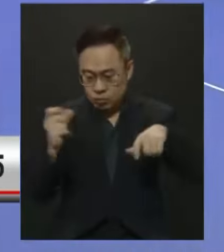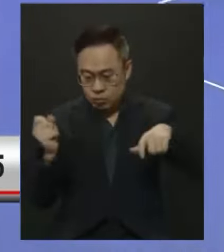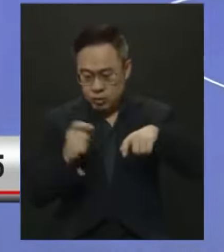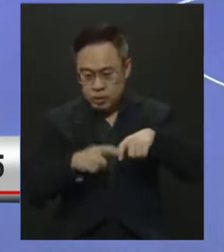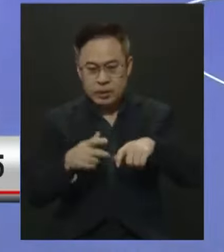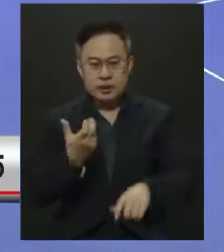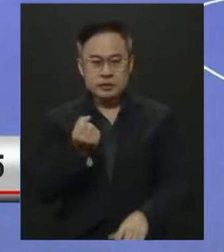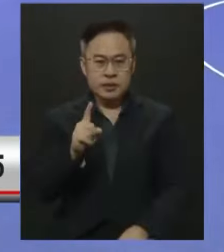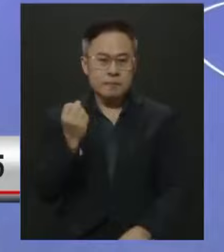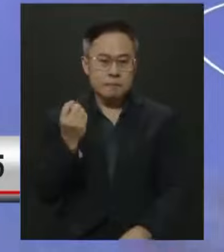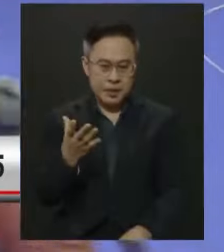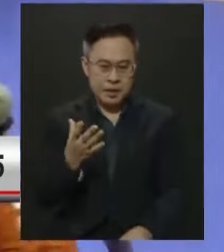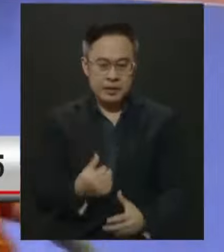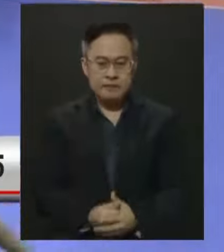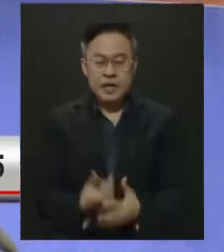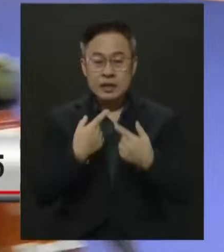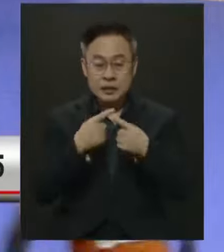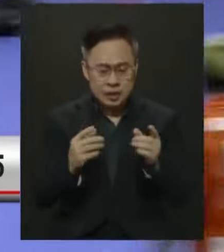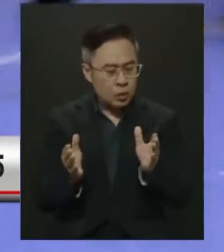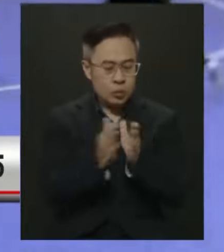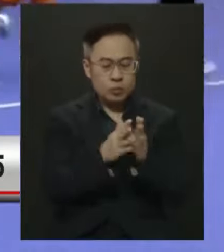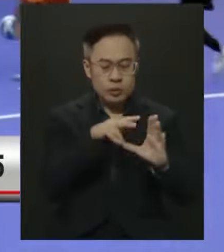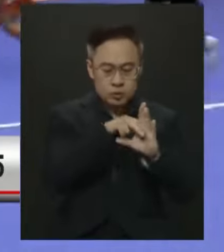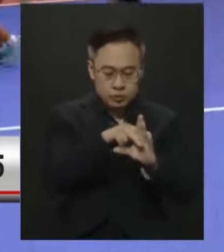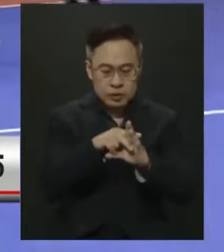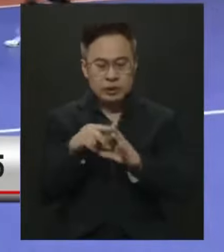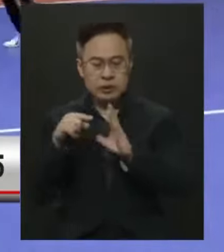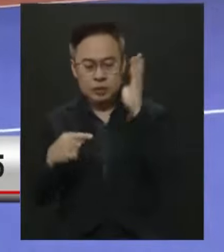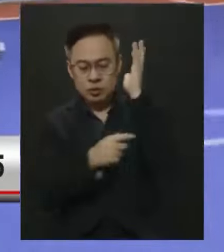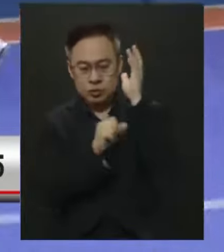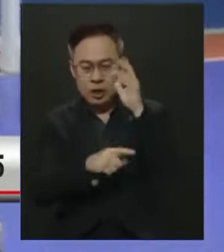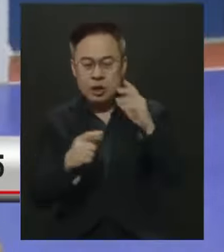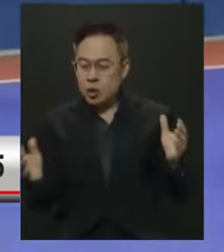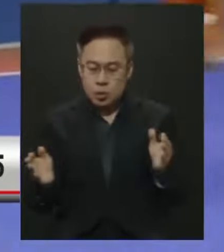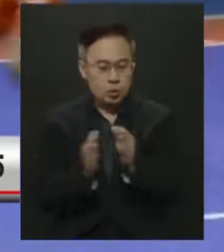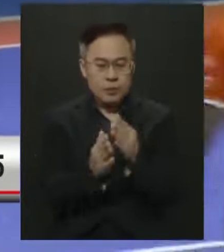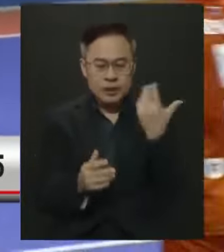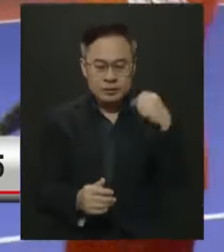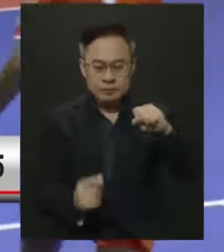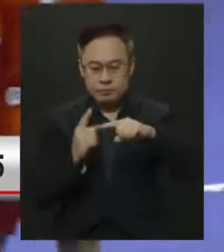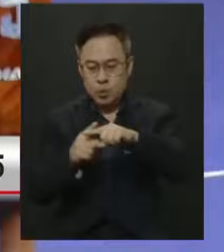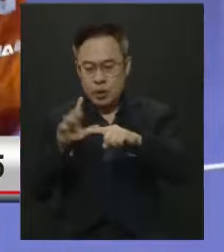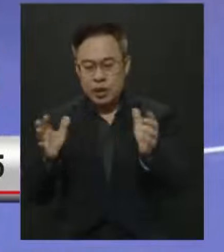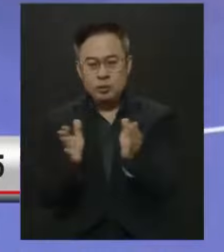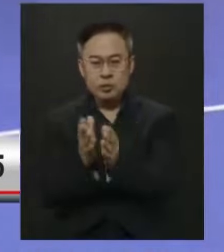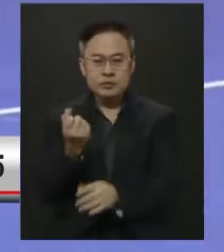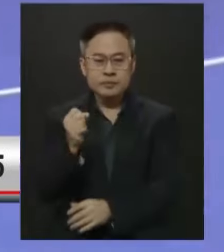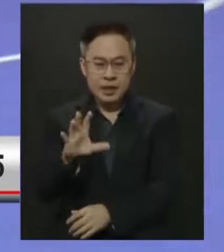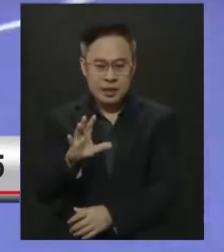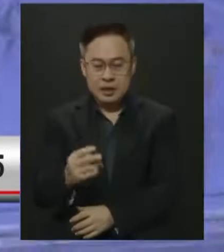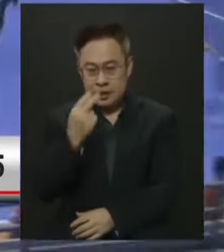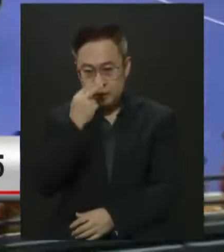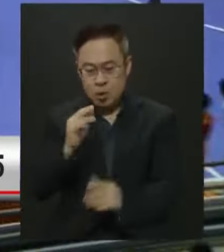ของทั้งเกมเนี่ยคู่นี้เนี่ย15ประตู คุ้มค่าจริงๆนะ นะคือแฟนฟุตซอลเข้าไปเนี่ยต้องบอกว่าไม่ว่าจะแพ้ชนะเนี่ยแต่การ